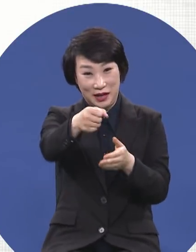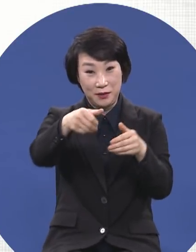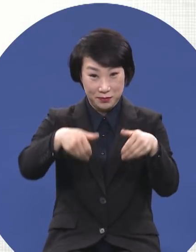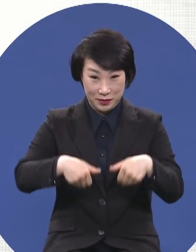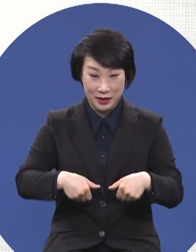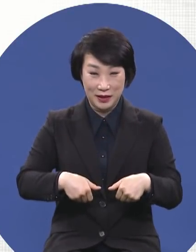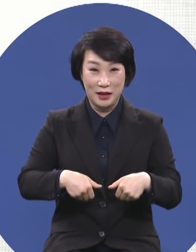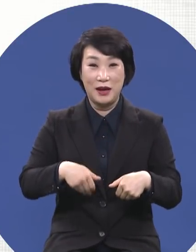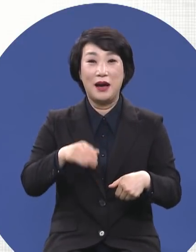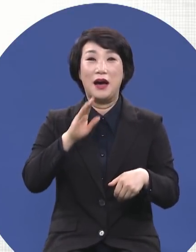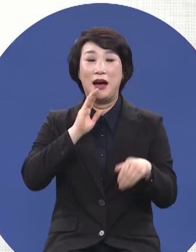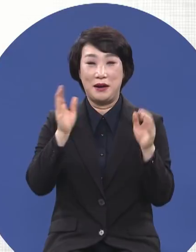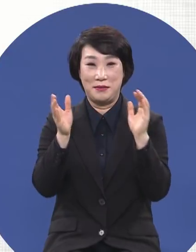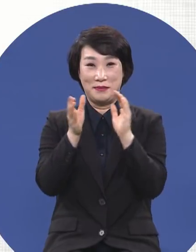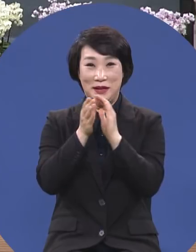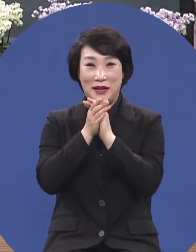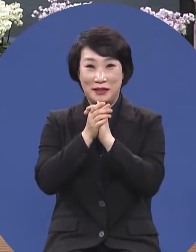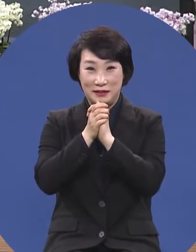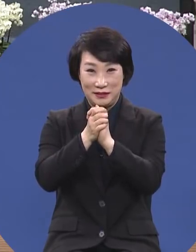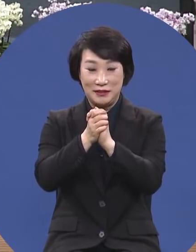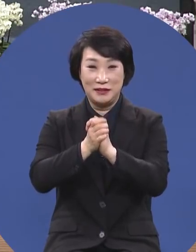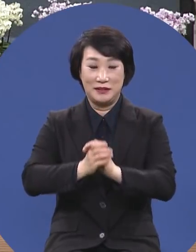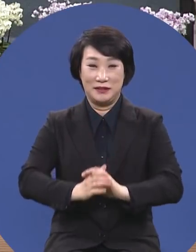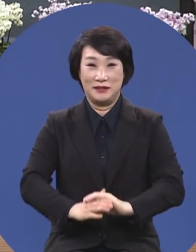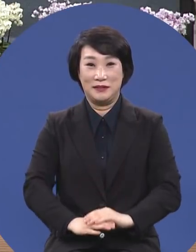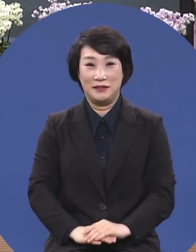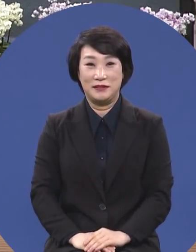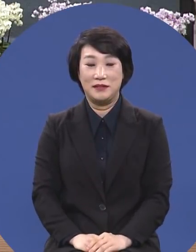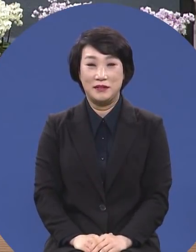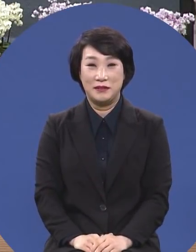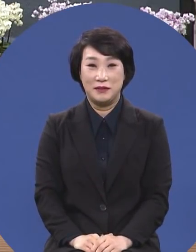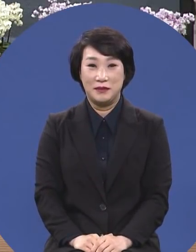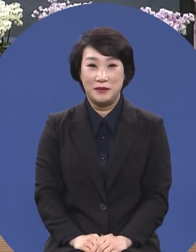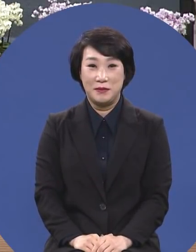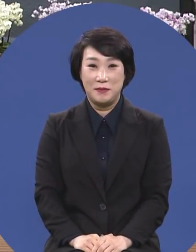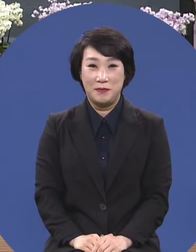믿어야 할지니라. 아멘. 아멘.